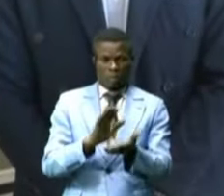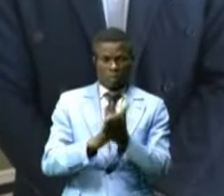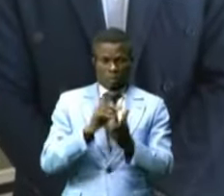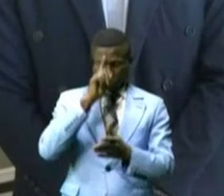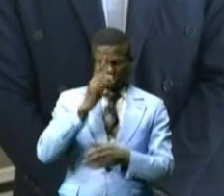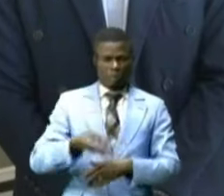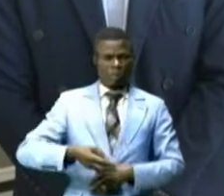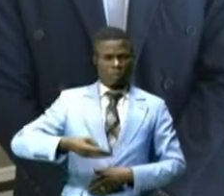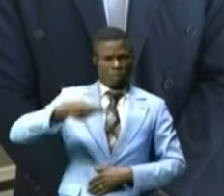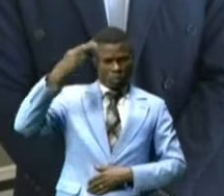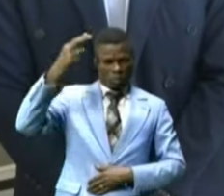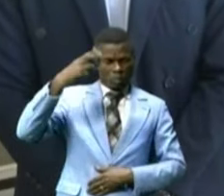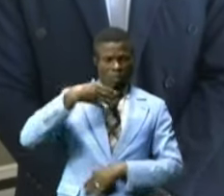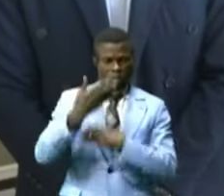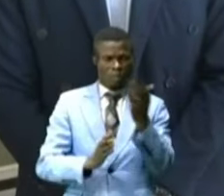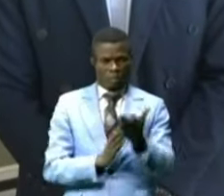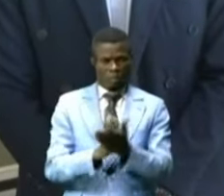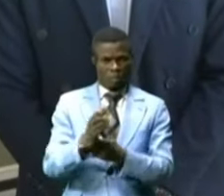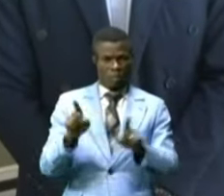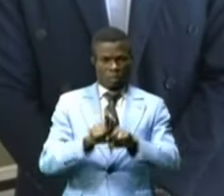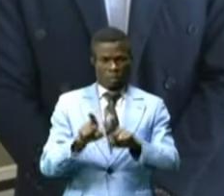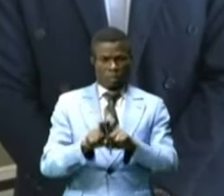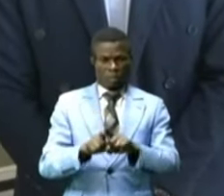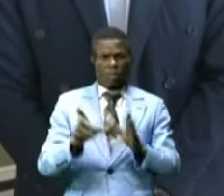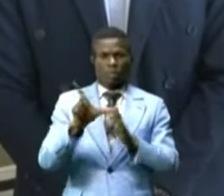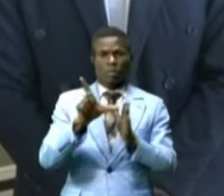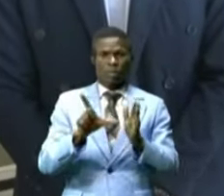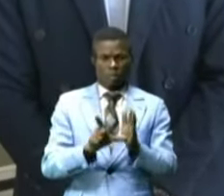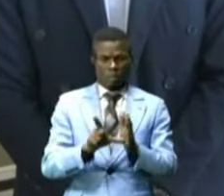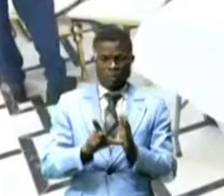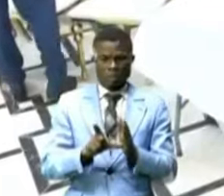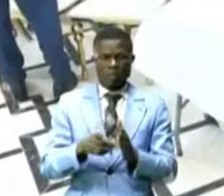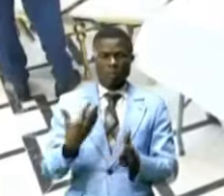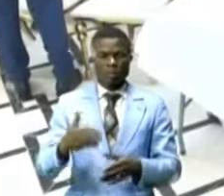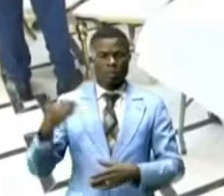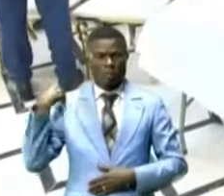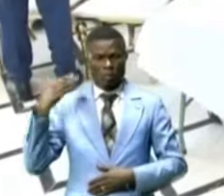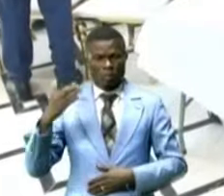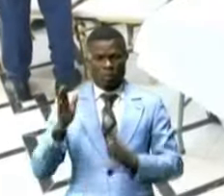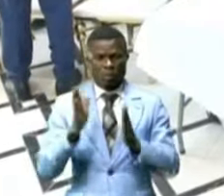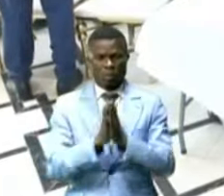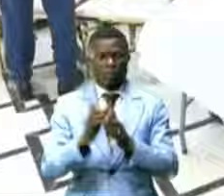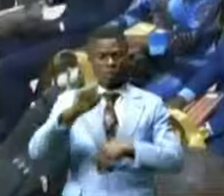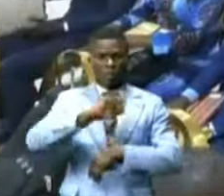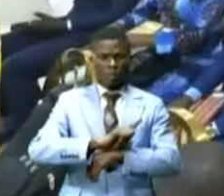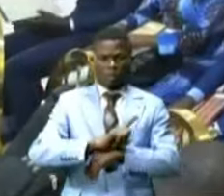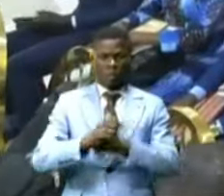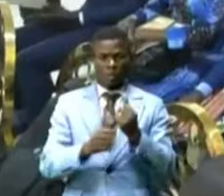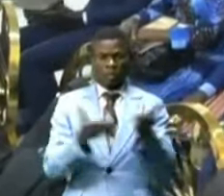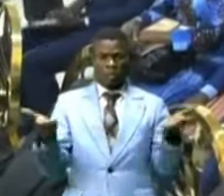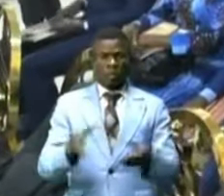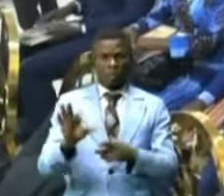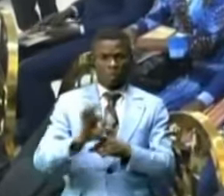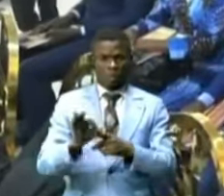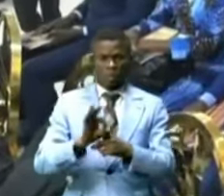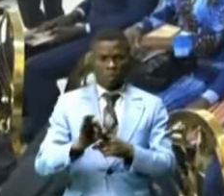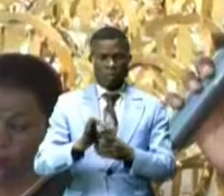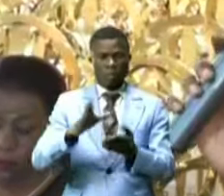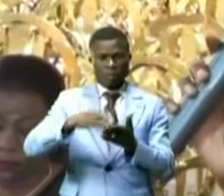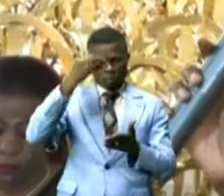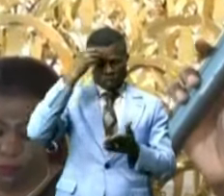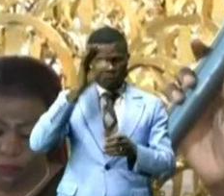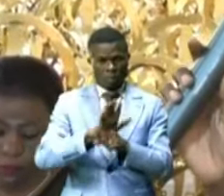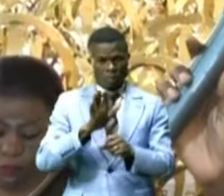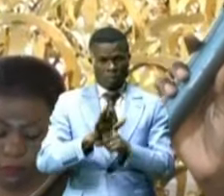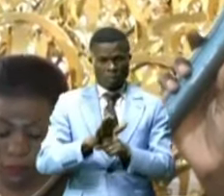en mesure de le faire conformément aux procédures des marchés publics. Pendant 10 jours, les participants seront suffisamment outillés